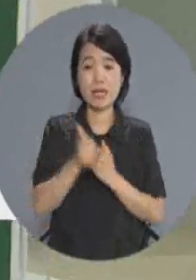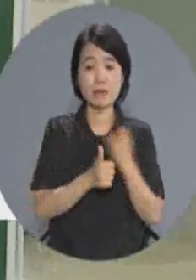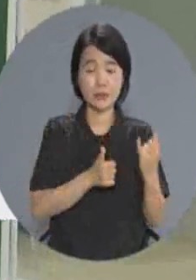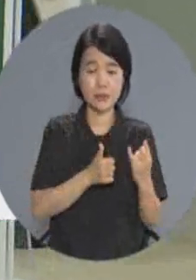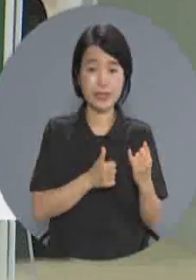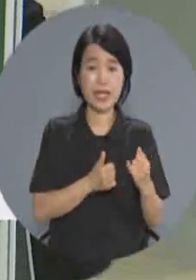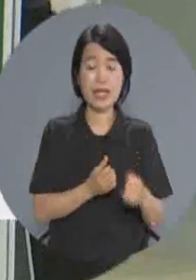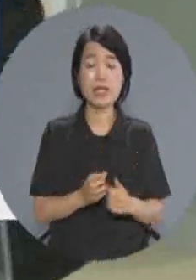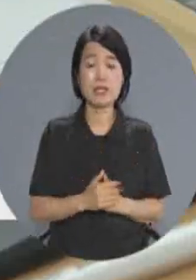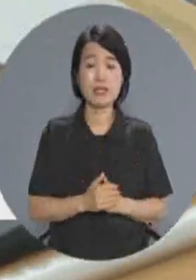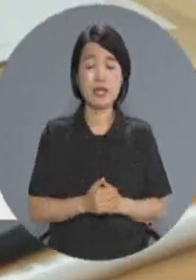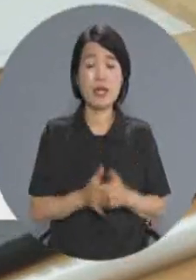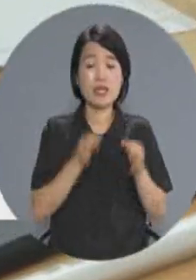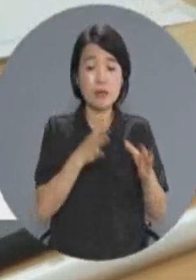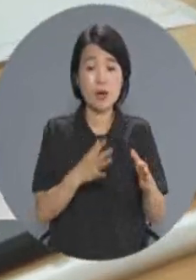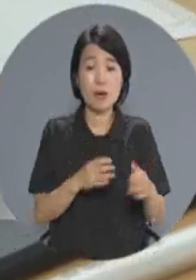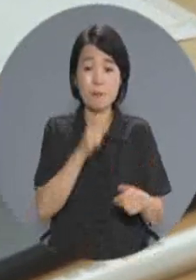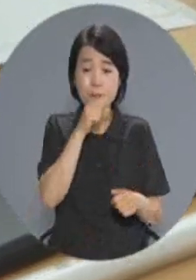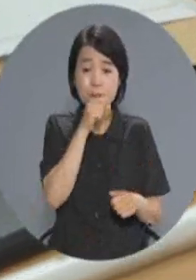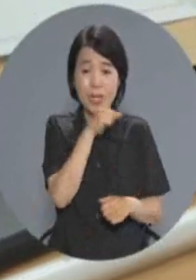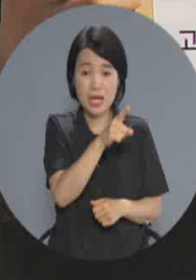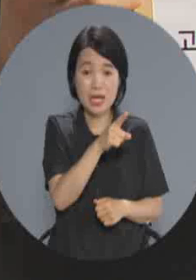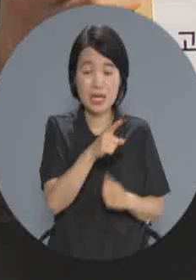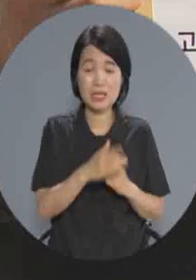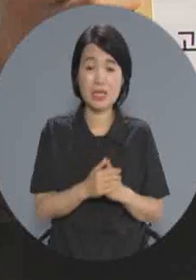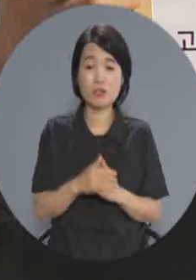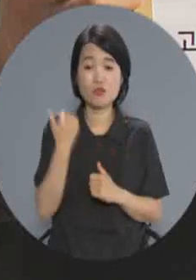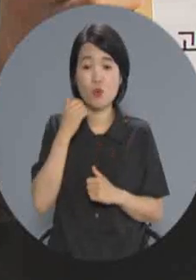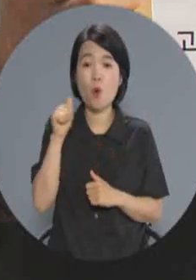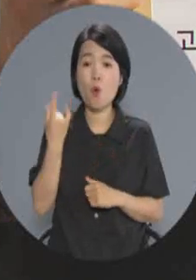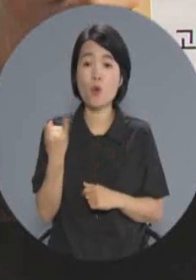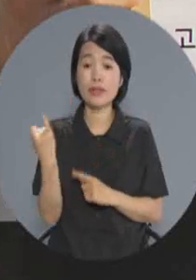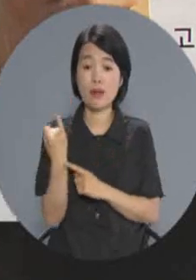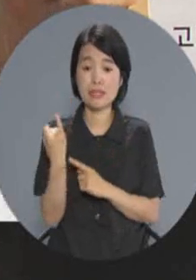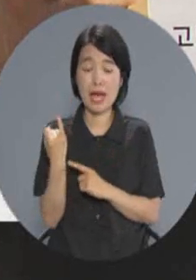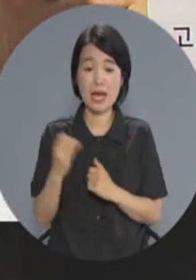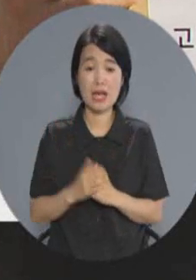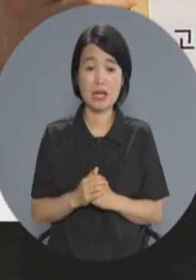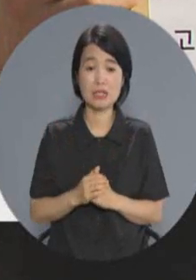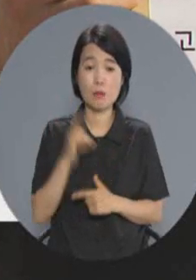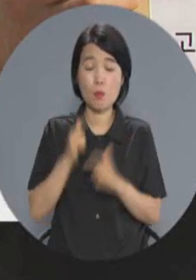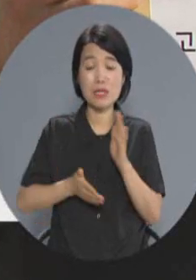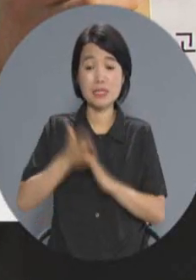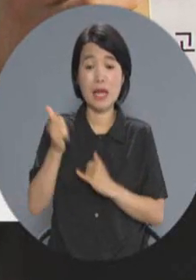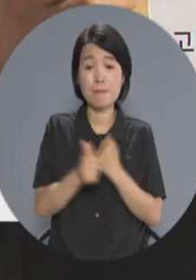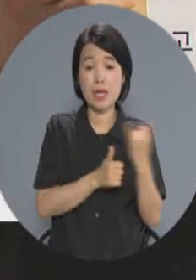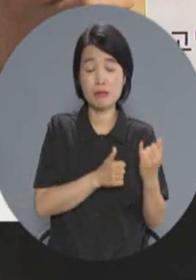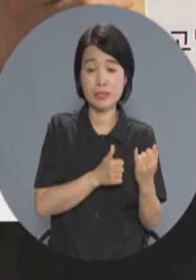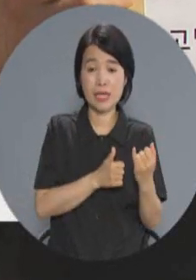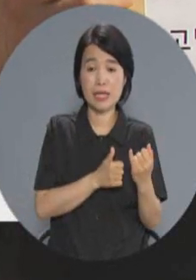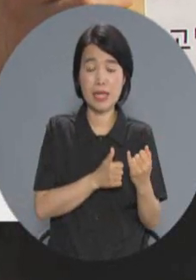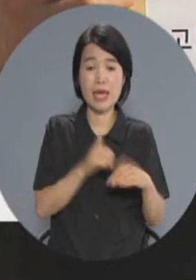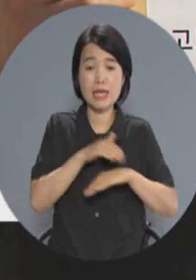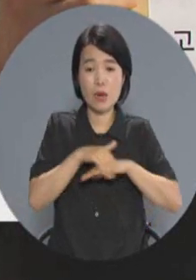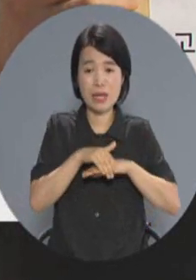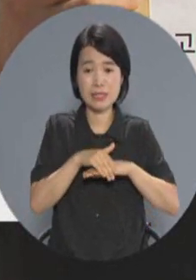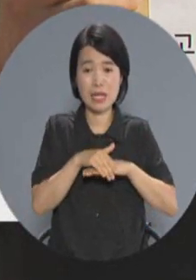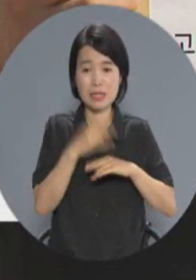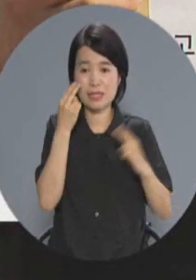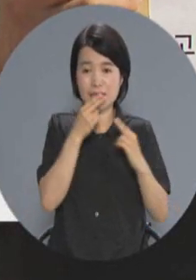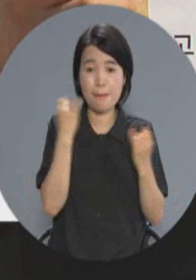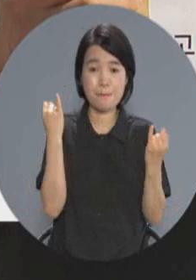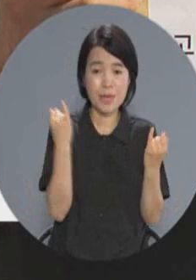행위를 신고했던 홍모 씨에 대한 고발 때문입니다. 홍모 여인이 목포시장 배우자에게